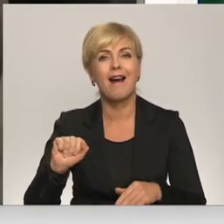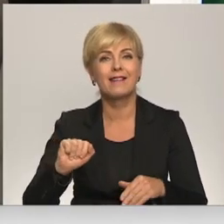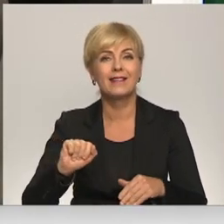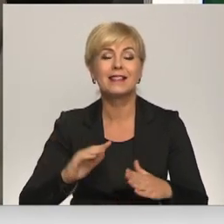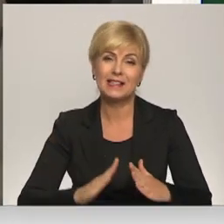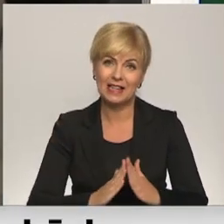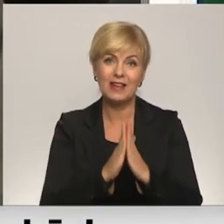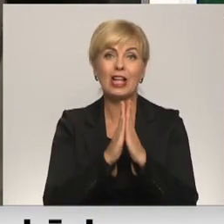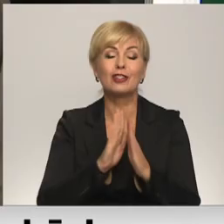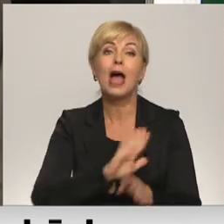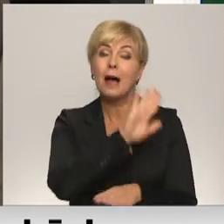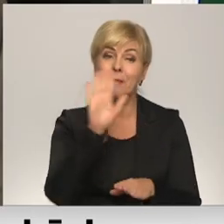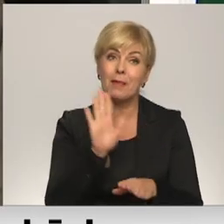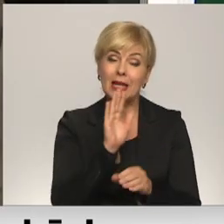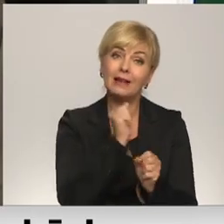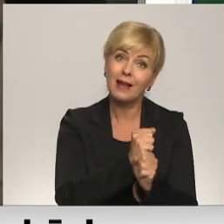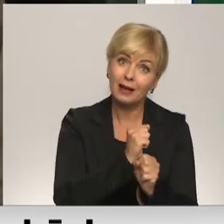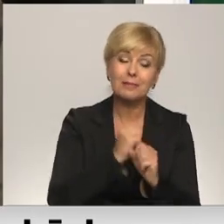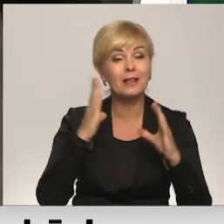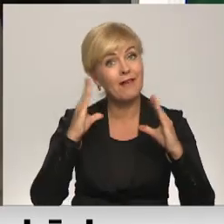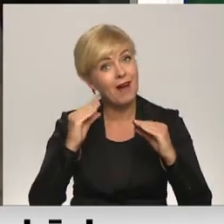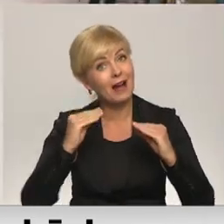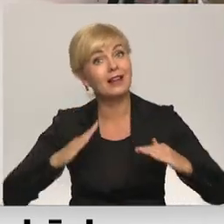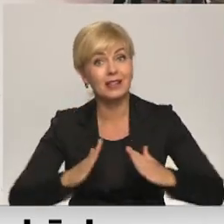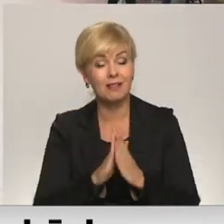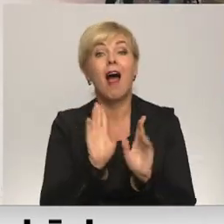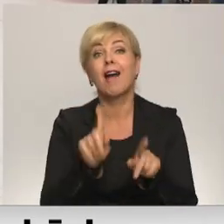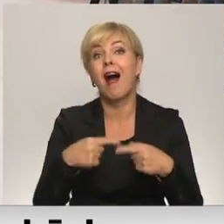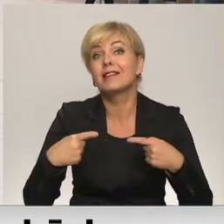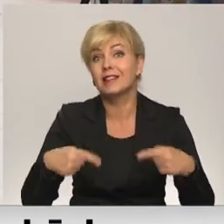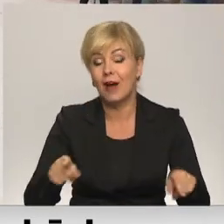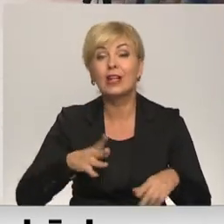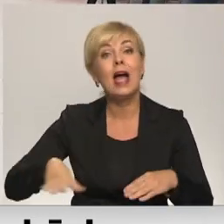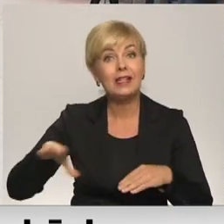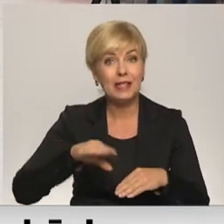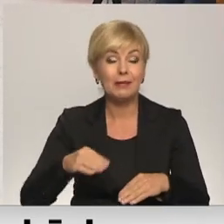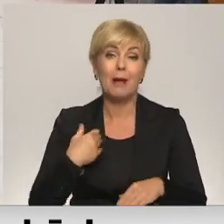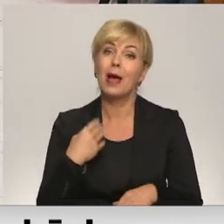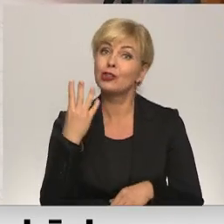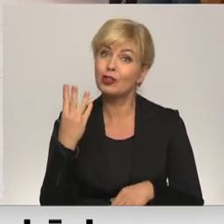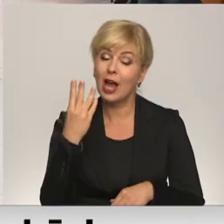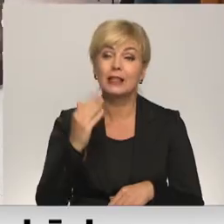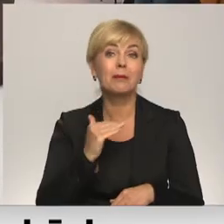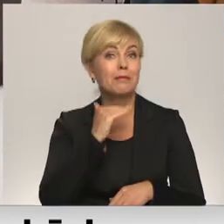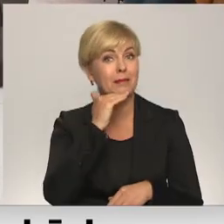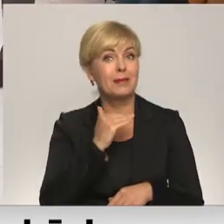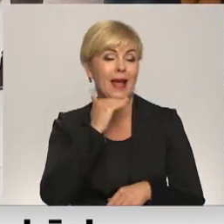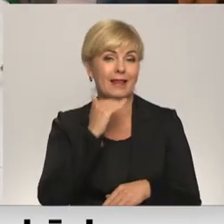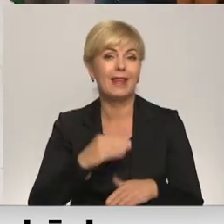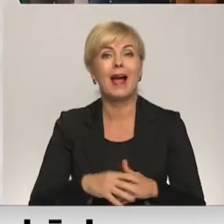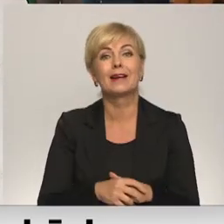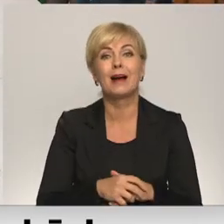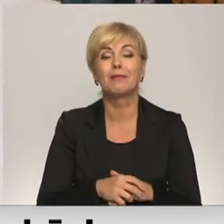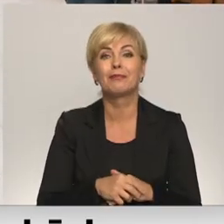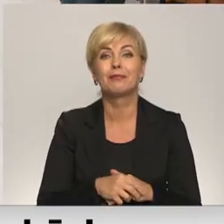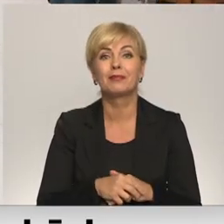Nu, pa dienu darbs vakarā svinēs, nu, kā savādāk. Ģimenes lokā ir četratā pietiekami liels. Vai jūs cīri